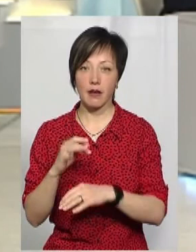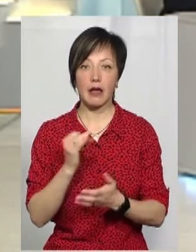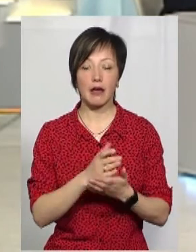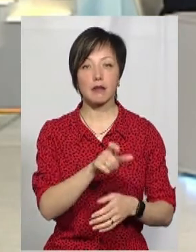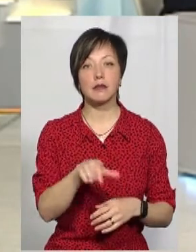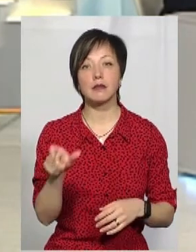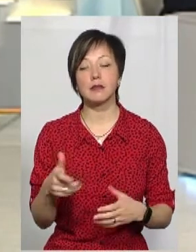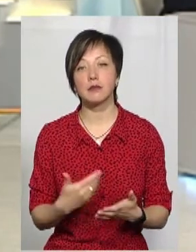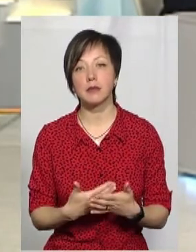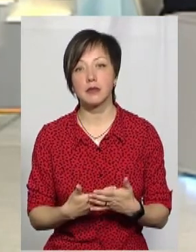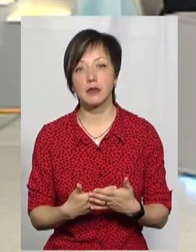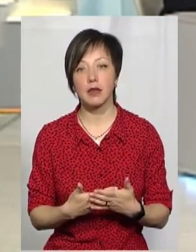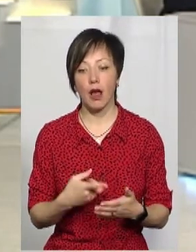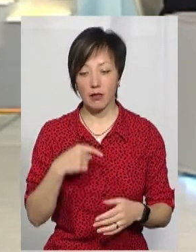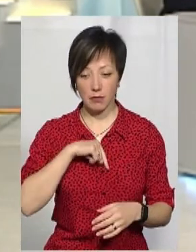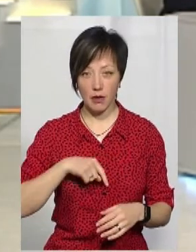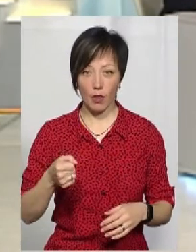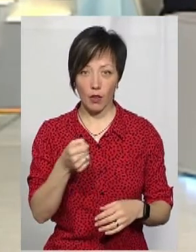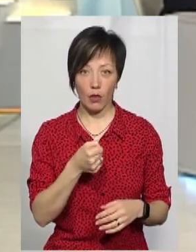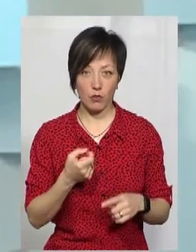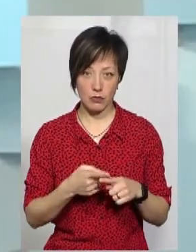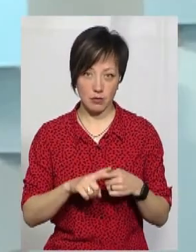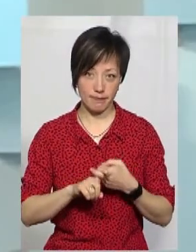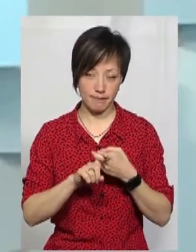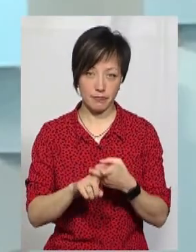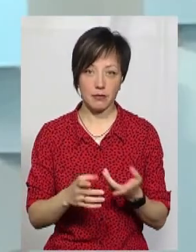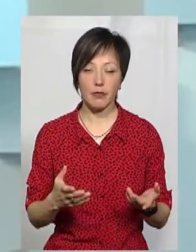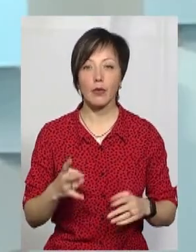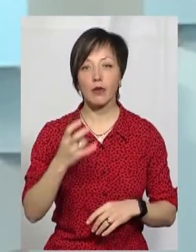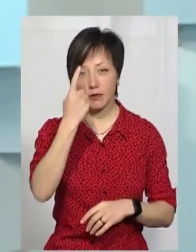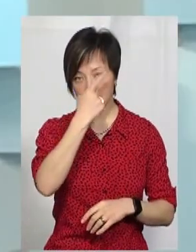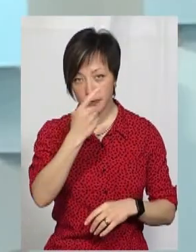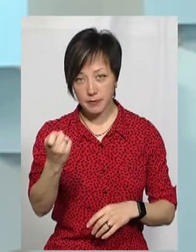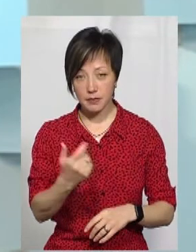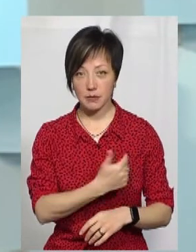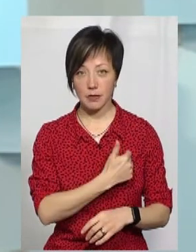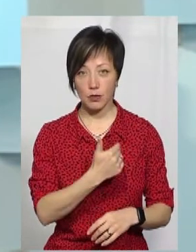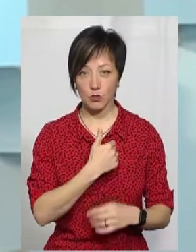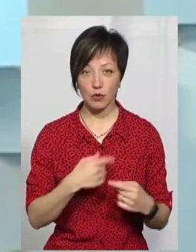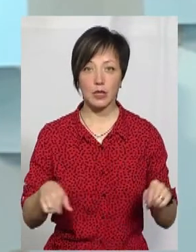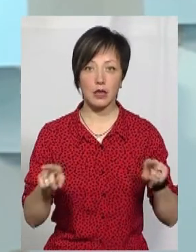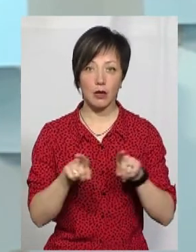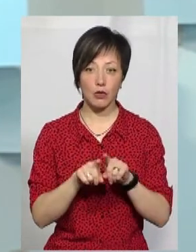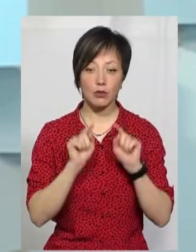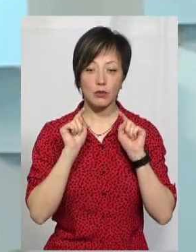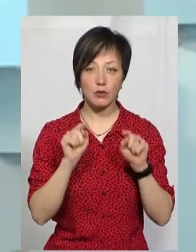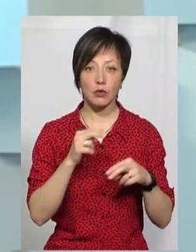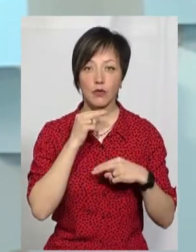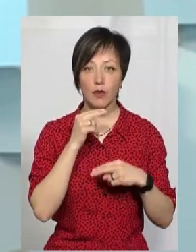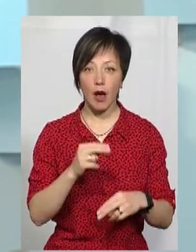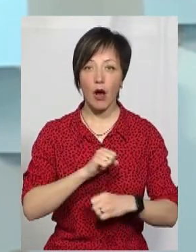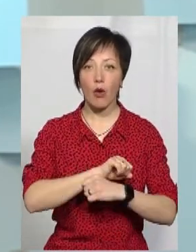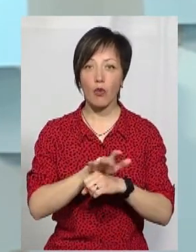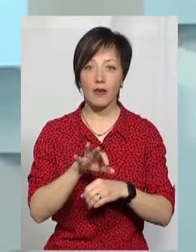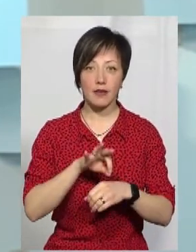є, наприклад, особами-носіями цього збудника. Але ще раз хочу наголосити, і це також мають усвідомити всі люди, що